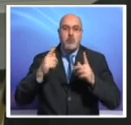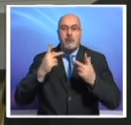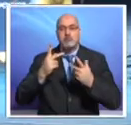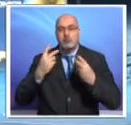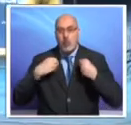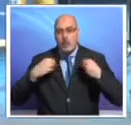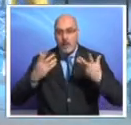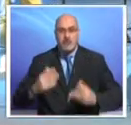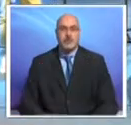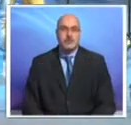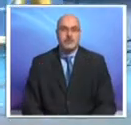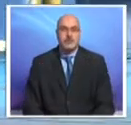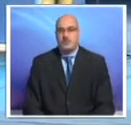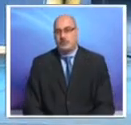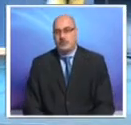الصحراوية.